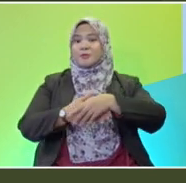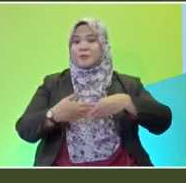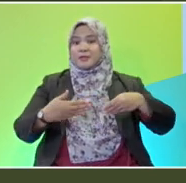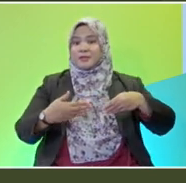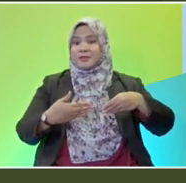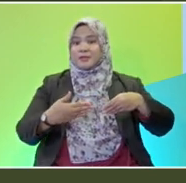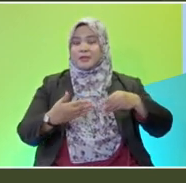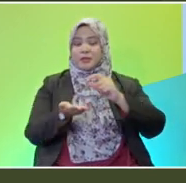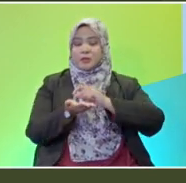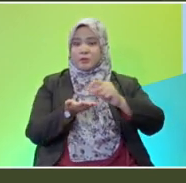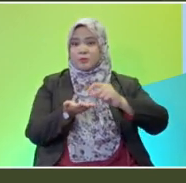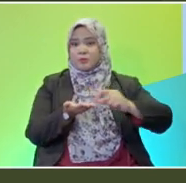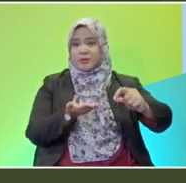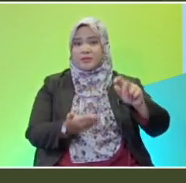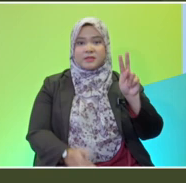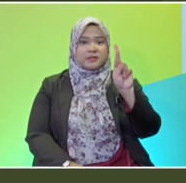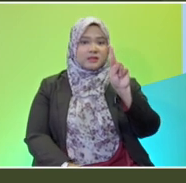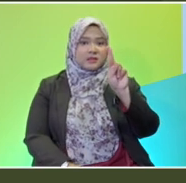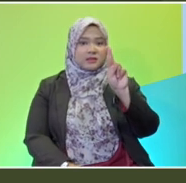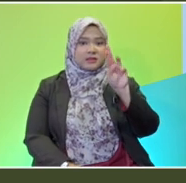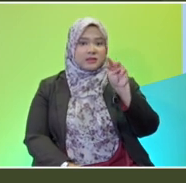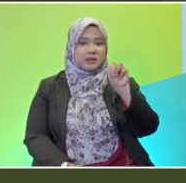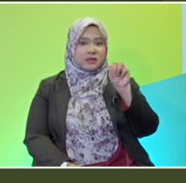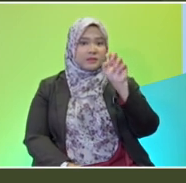ditulis sebagai RM 10